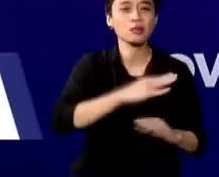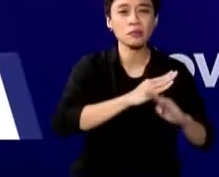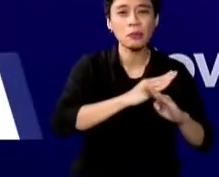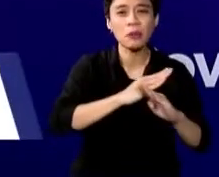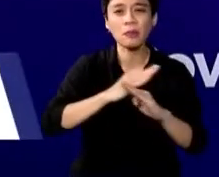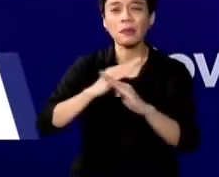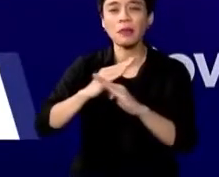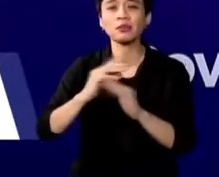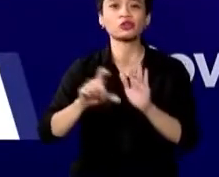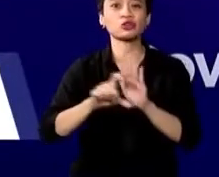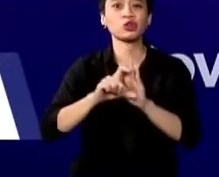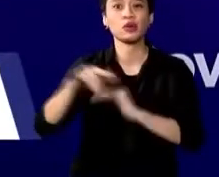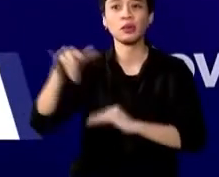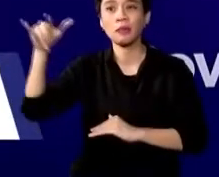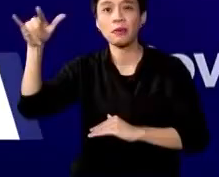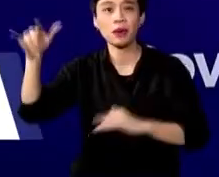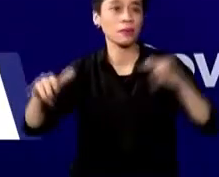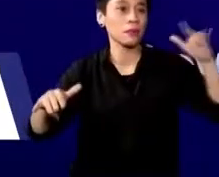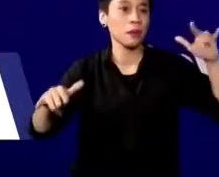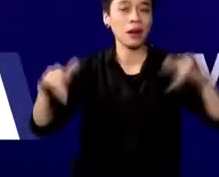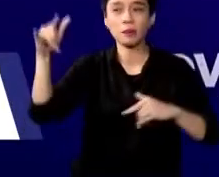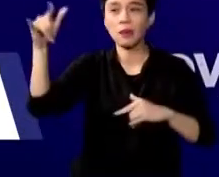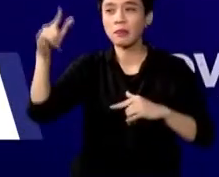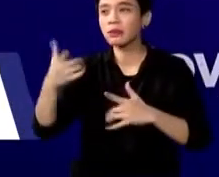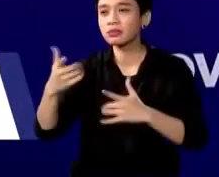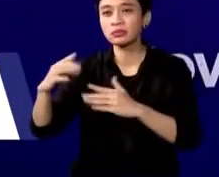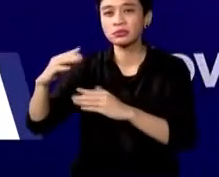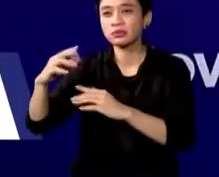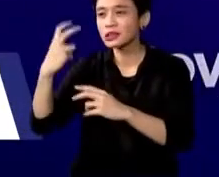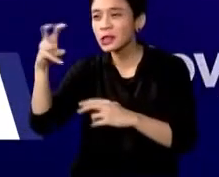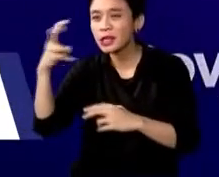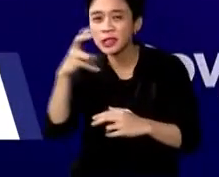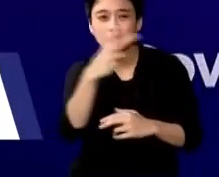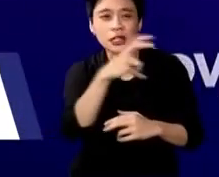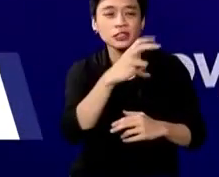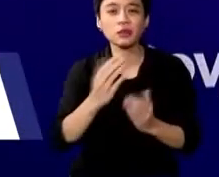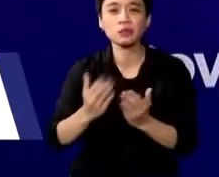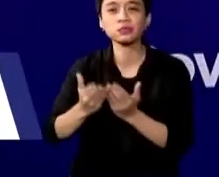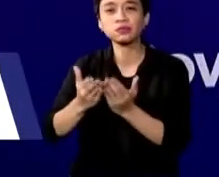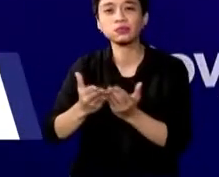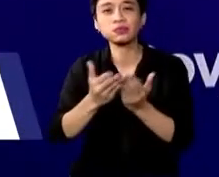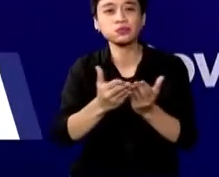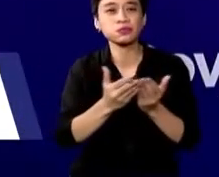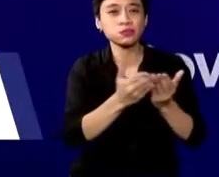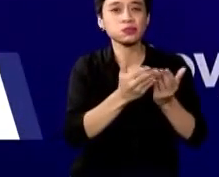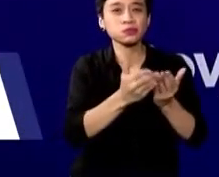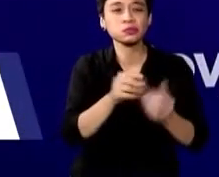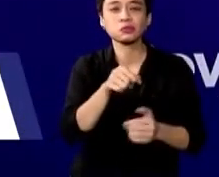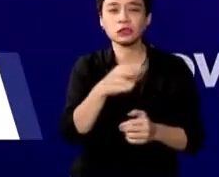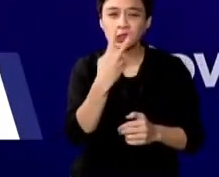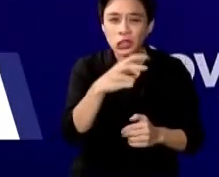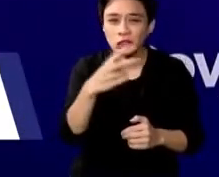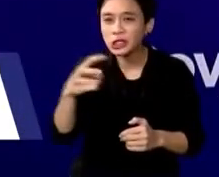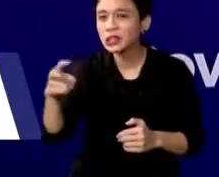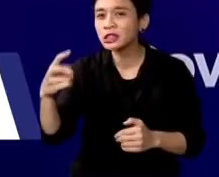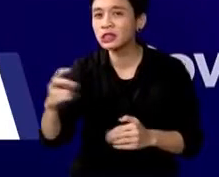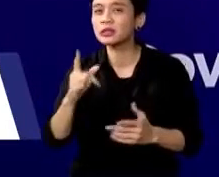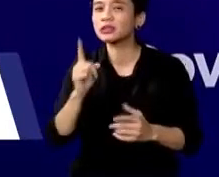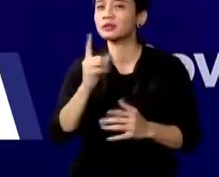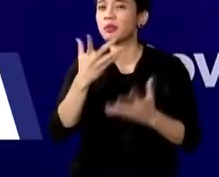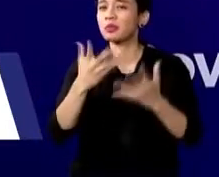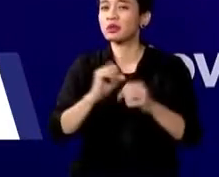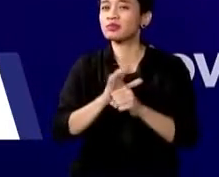seluruh bandara udara maupun pelabuhan laut yang ada di Indonesia yang berpotensi terjadinya imported